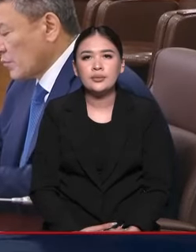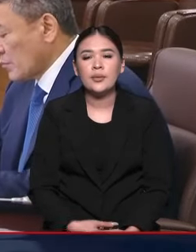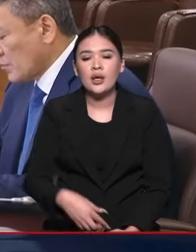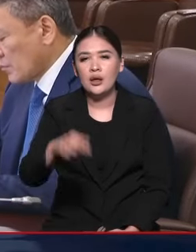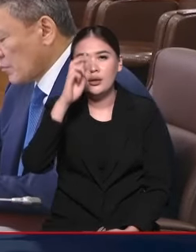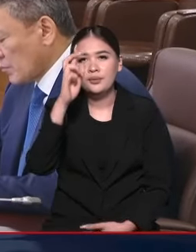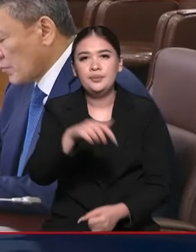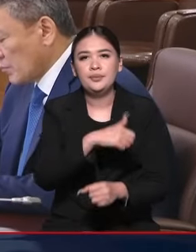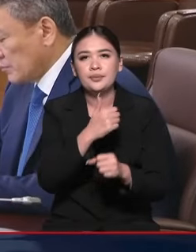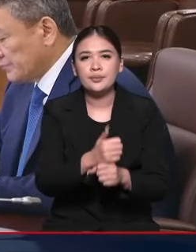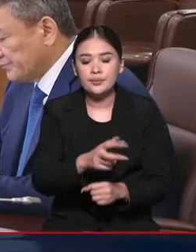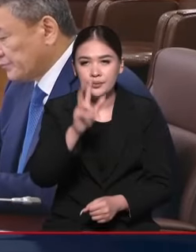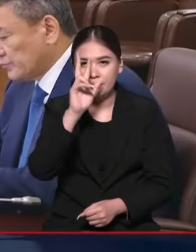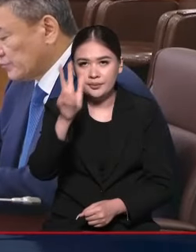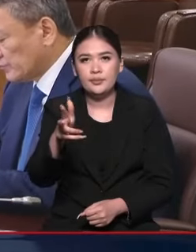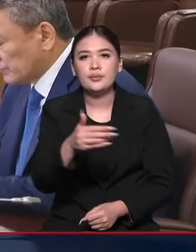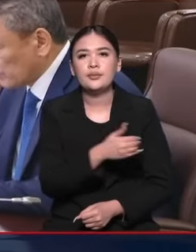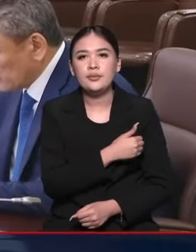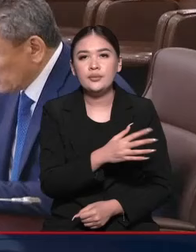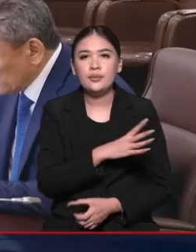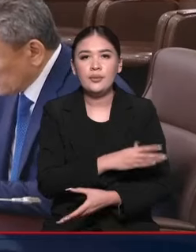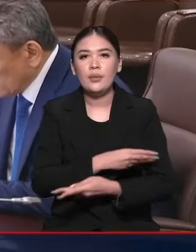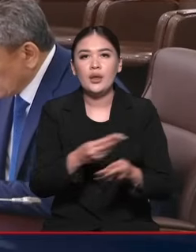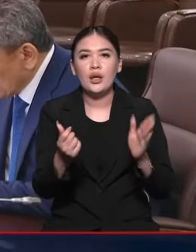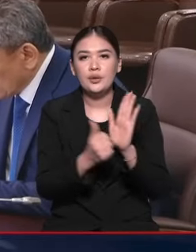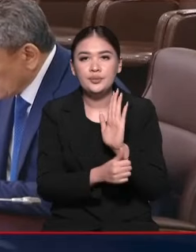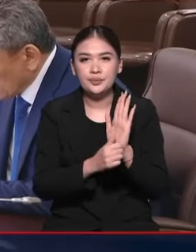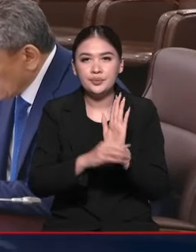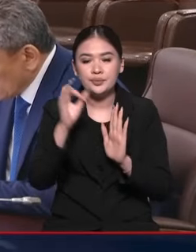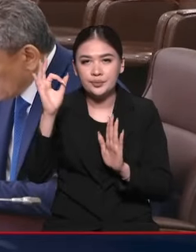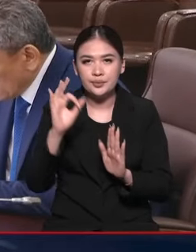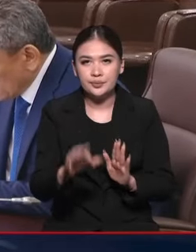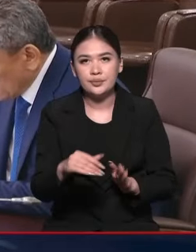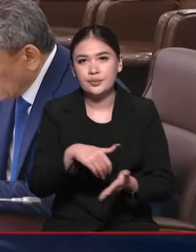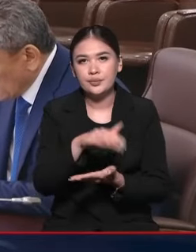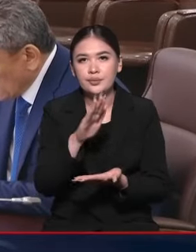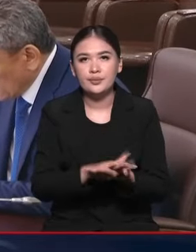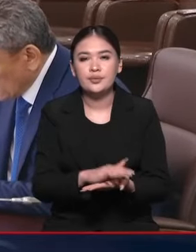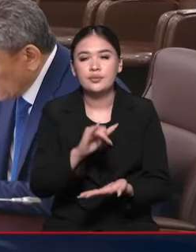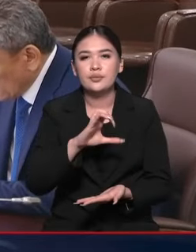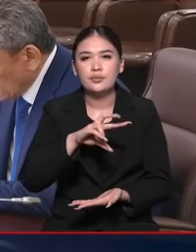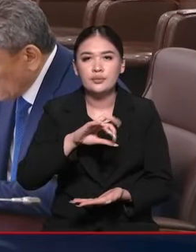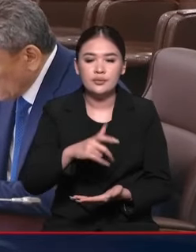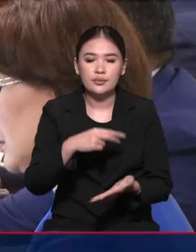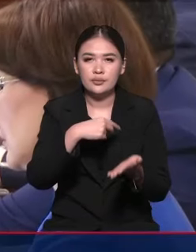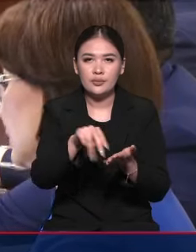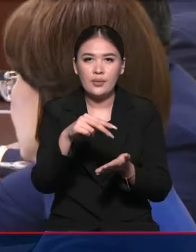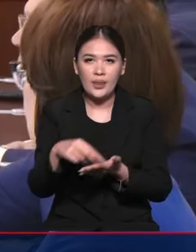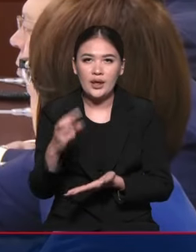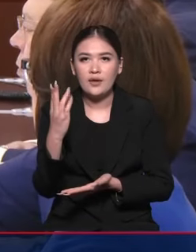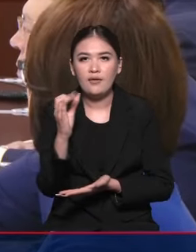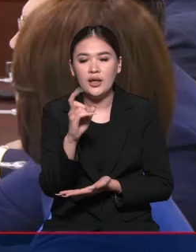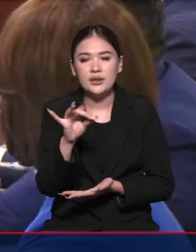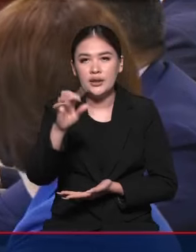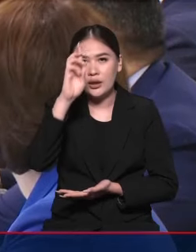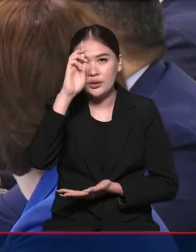Глава государства поручил в течение 3 лет обеспечить 60% долю казахстанских товаров и услуг в закупках недропользователей